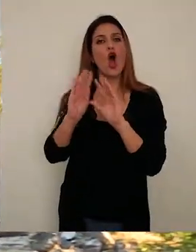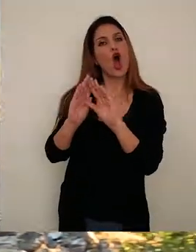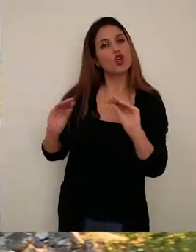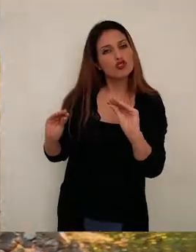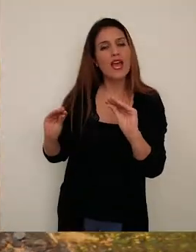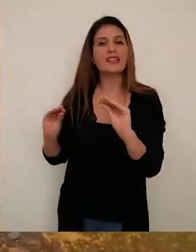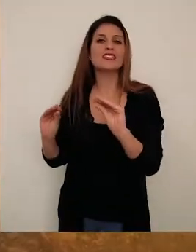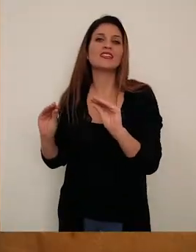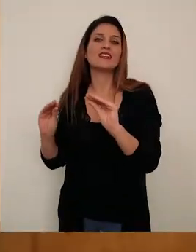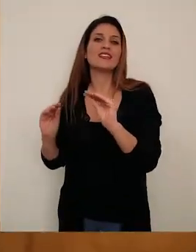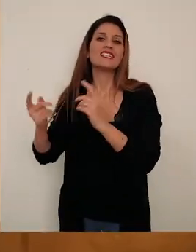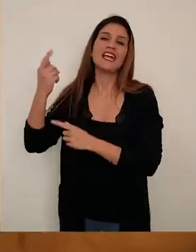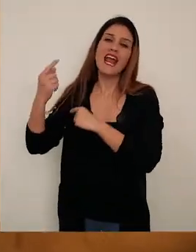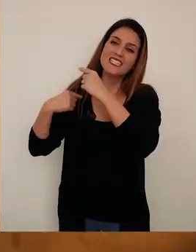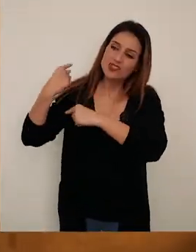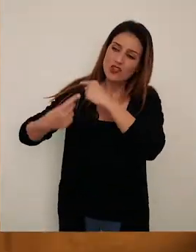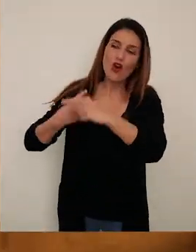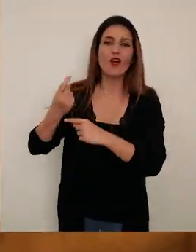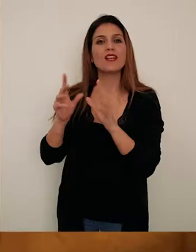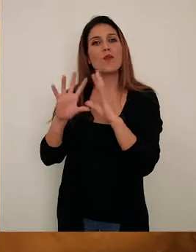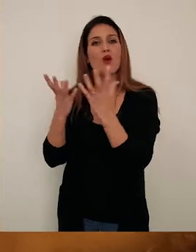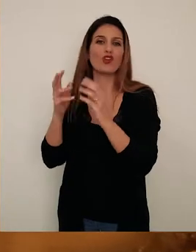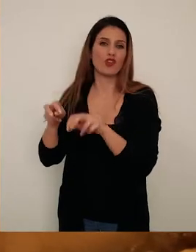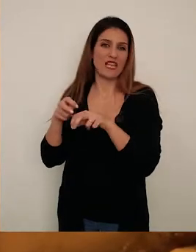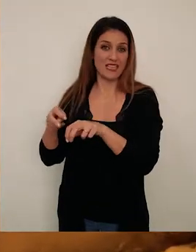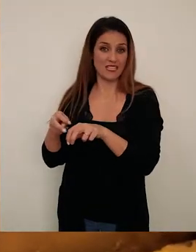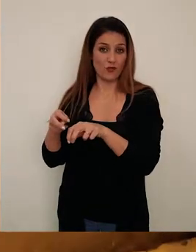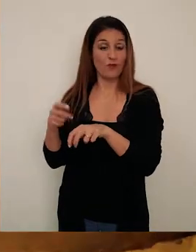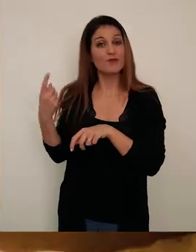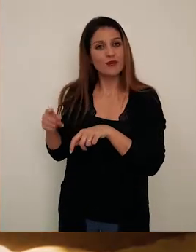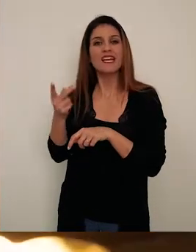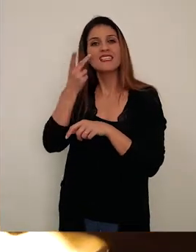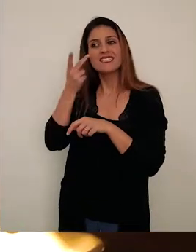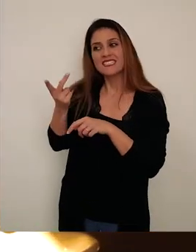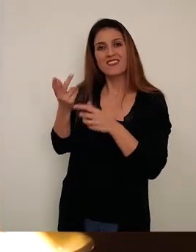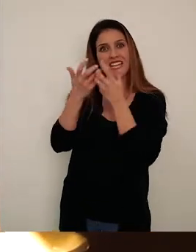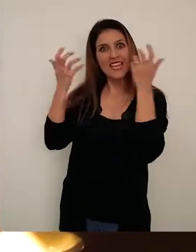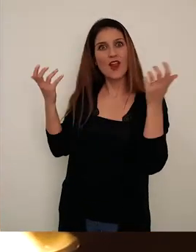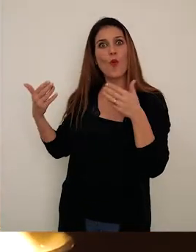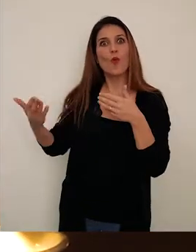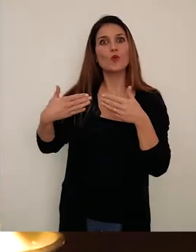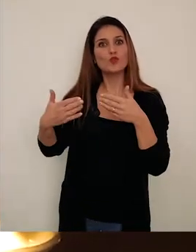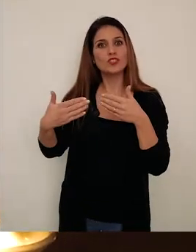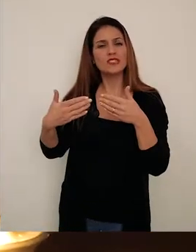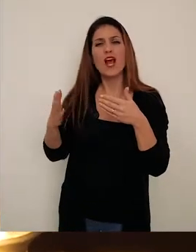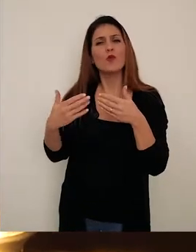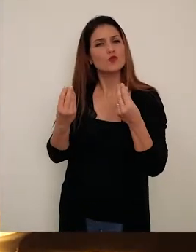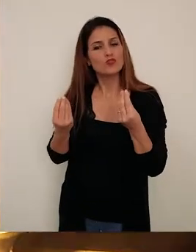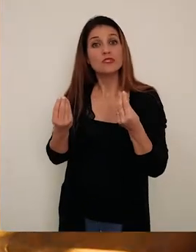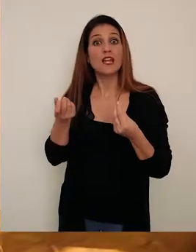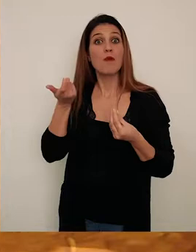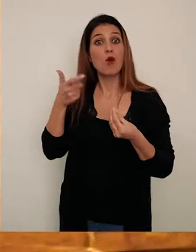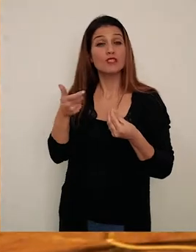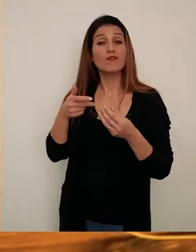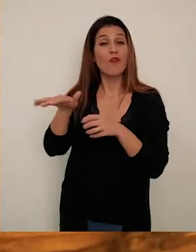sulla valorizzazione degli oggetti e delle tradizioni del mondo rurale. In questa sezione è stata ricostruita la cucina,